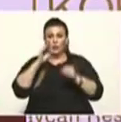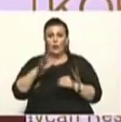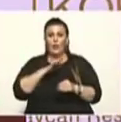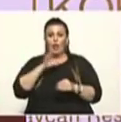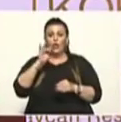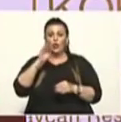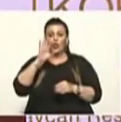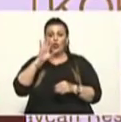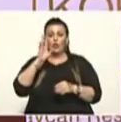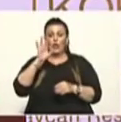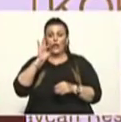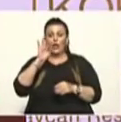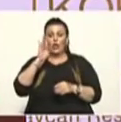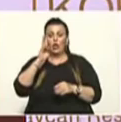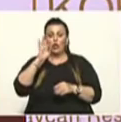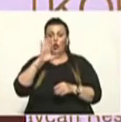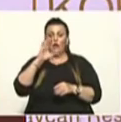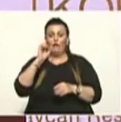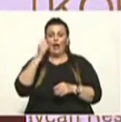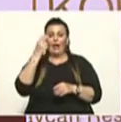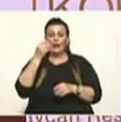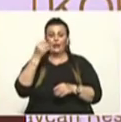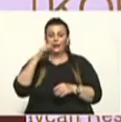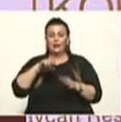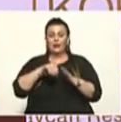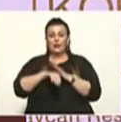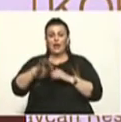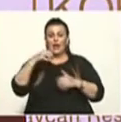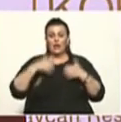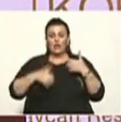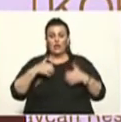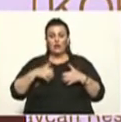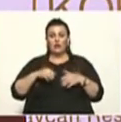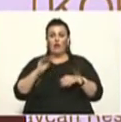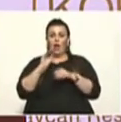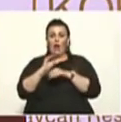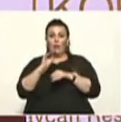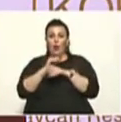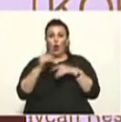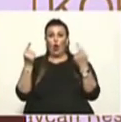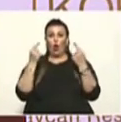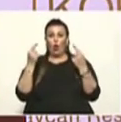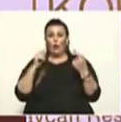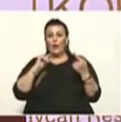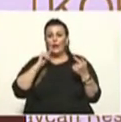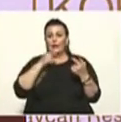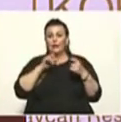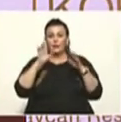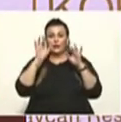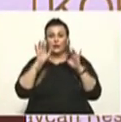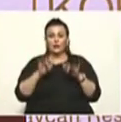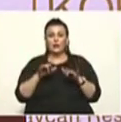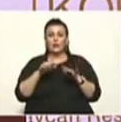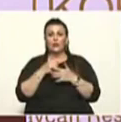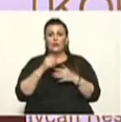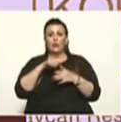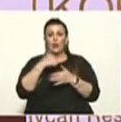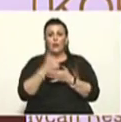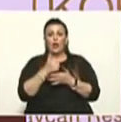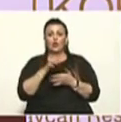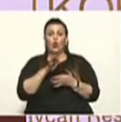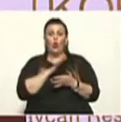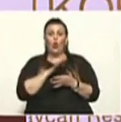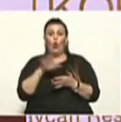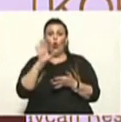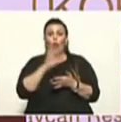İnnovasiya proseslərinin intensivliyinin artırılması hazırda qlobal iqtisadi sistemdə baş verən